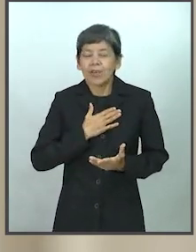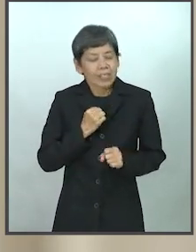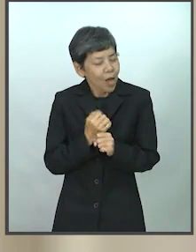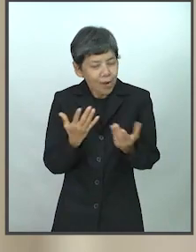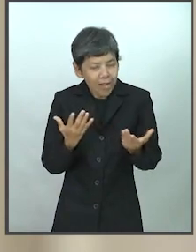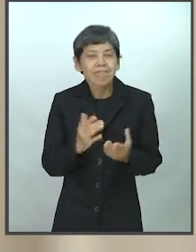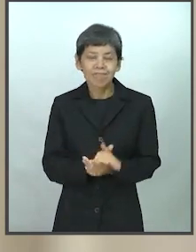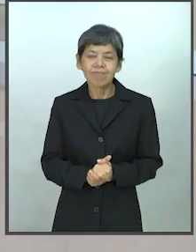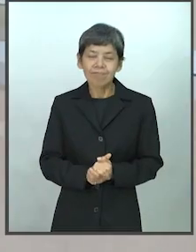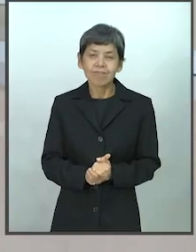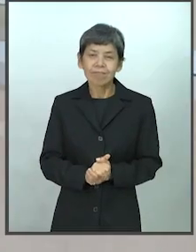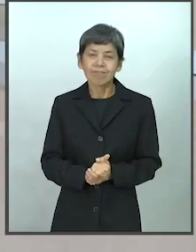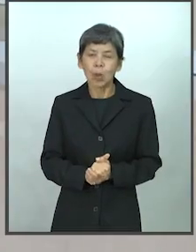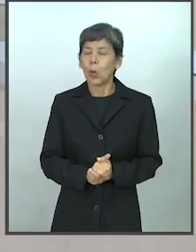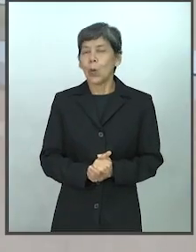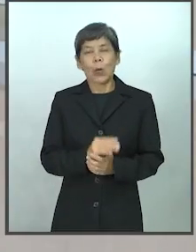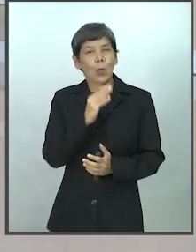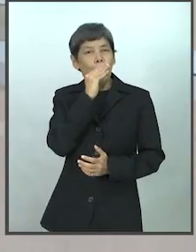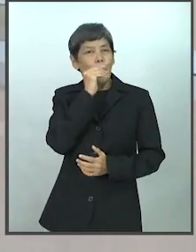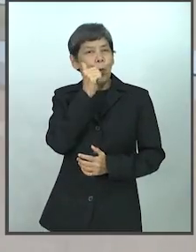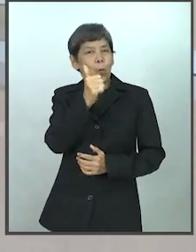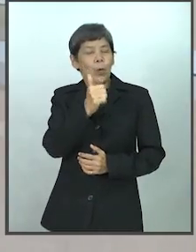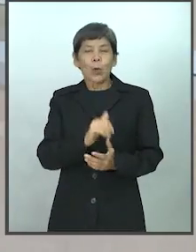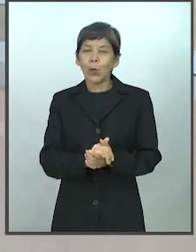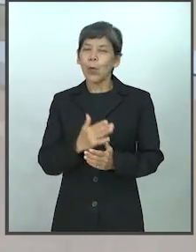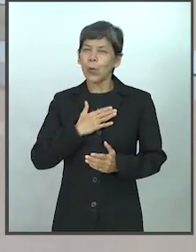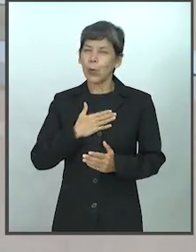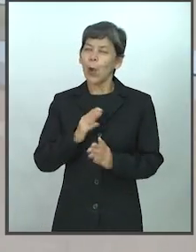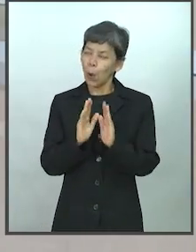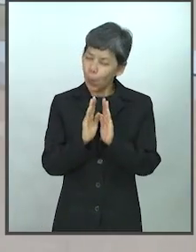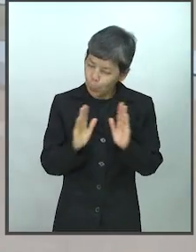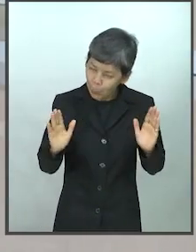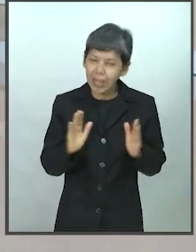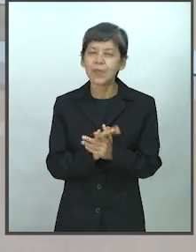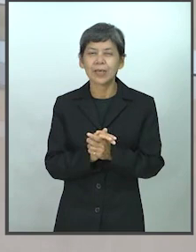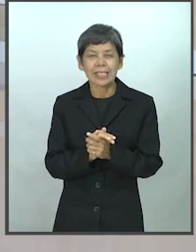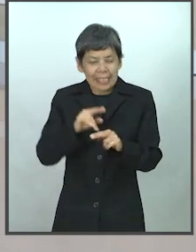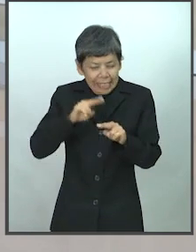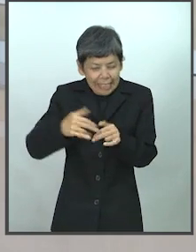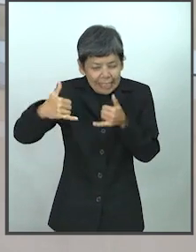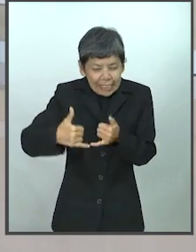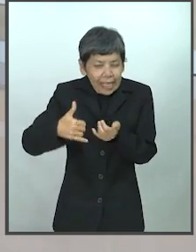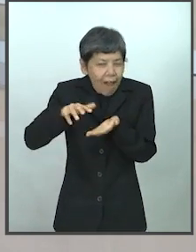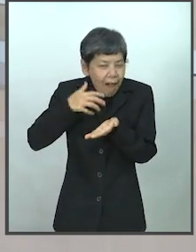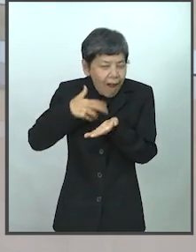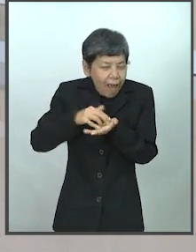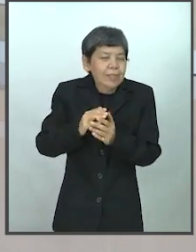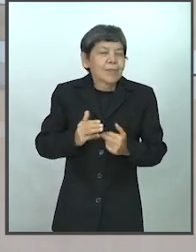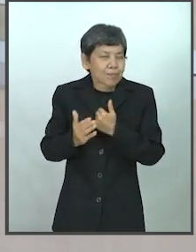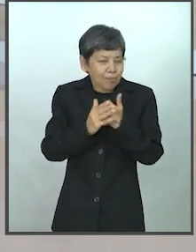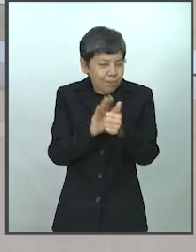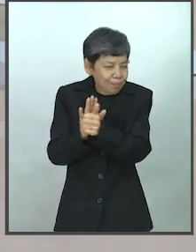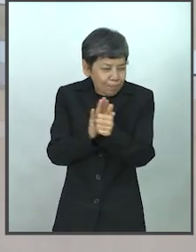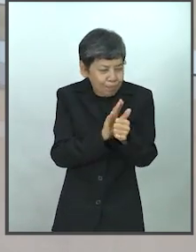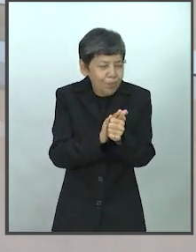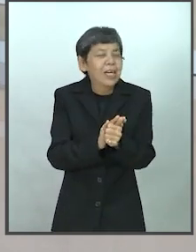ำอะไรไปบ้าง ครับโอ้เป็นคำพูดที่ดีมากเลยนะฮะก็ต้องขอบคุณท่านด้วยนะครับที่วันนี้มานั่งให้ความรู้กันแล้วก็ให้กำลังใจค